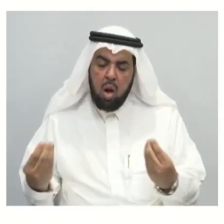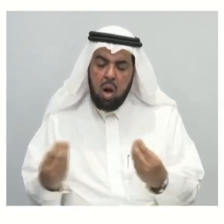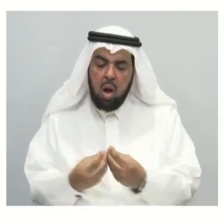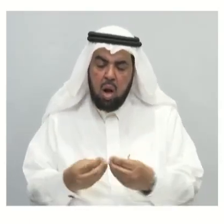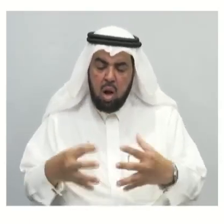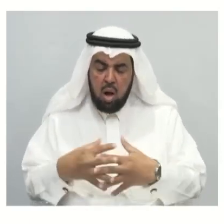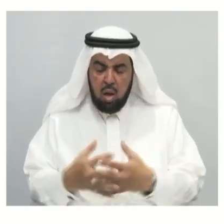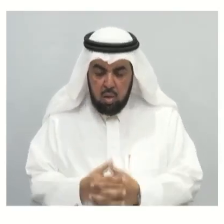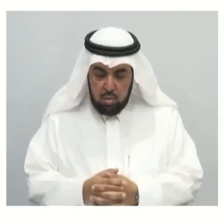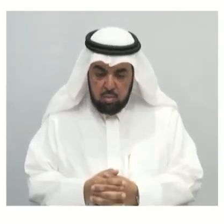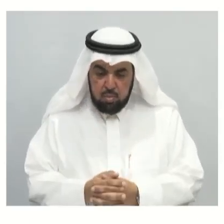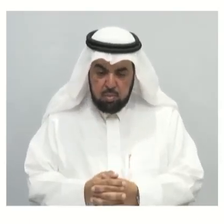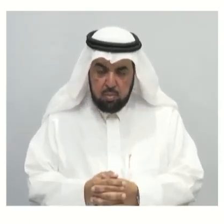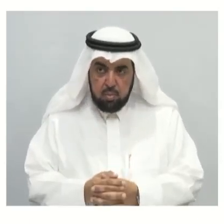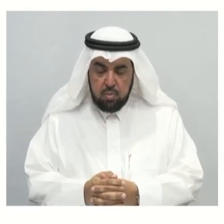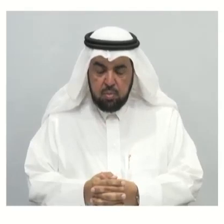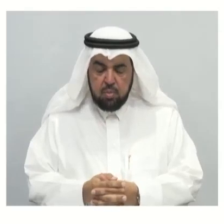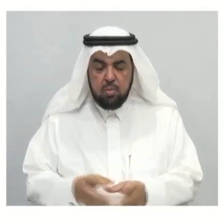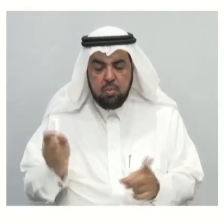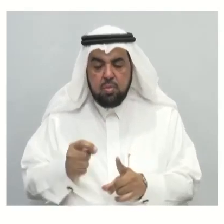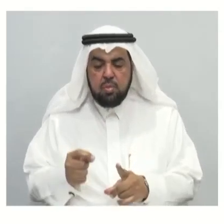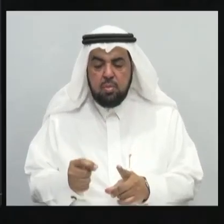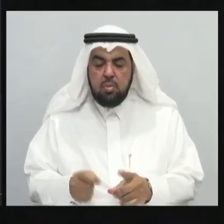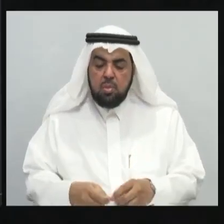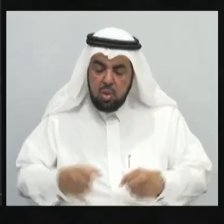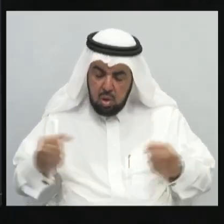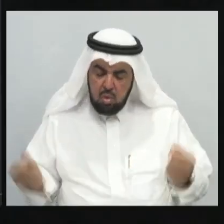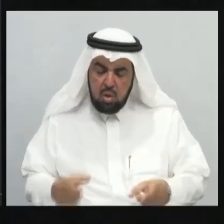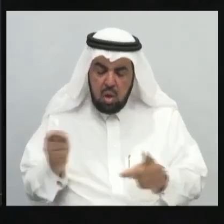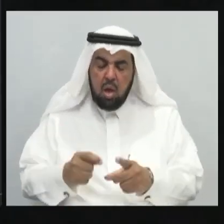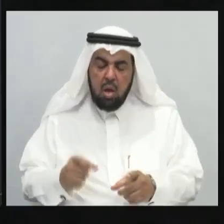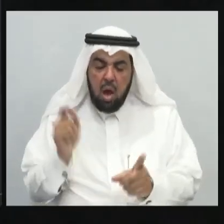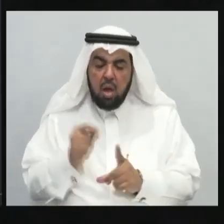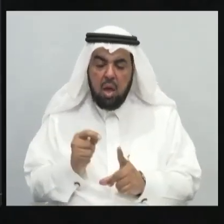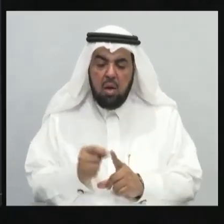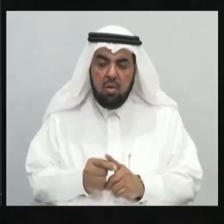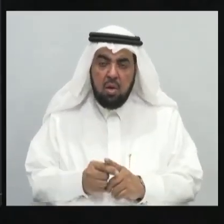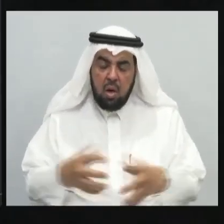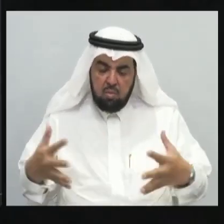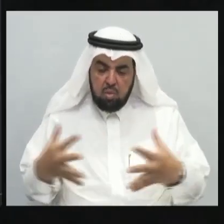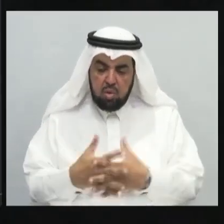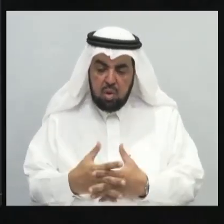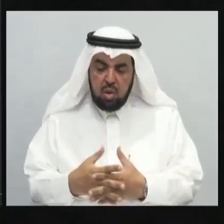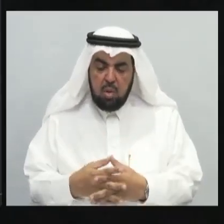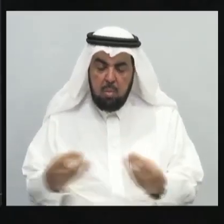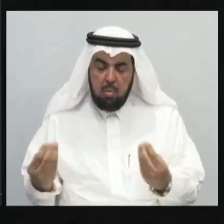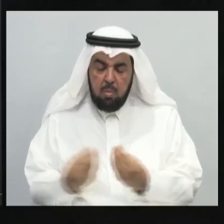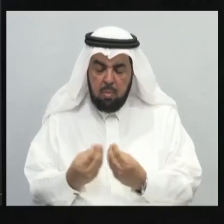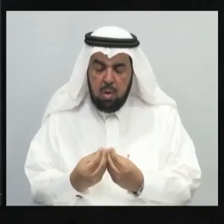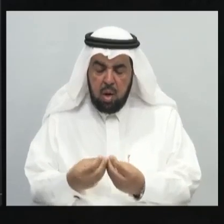الدول الاعضاء اذا هنا اهدافها تسعى الى تحقيق اهداف مشتركه بين